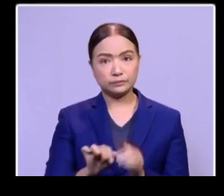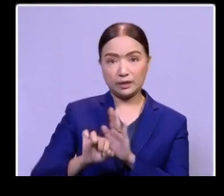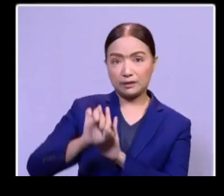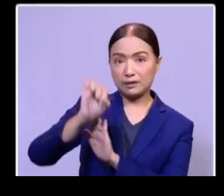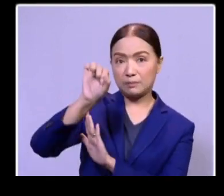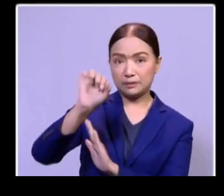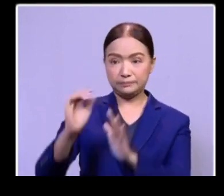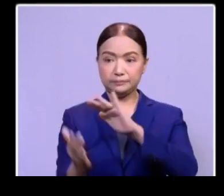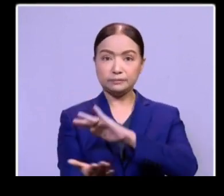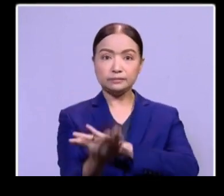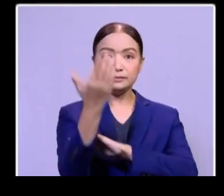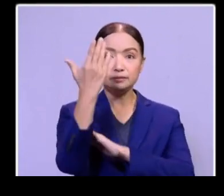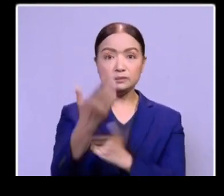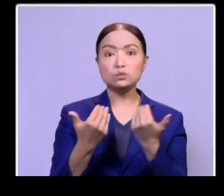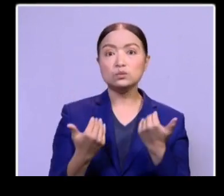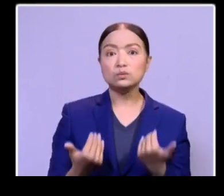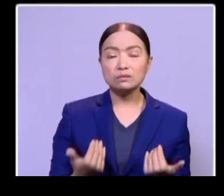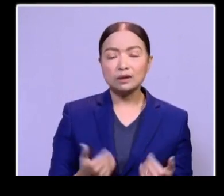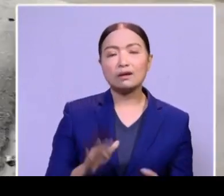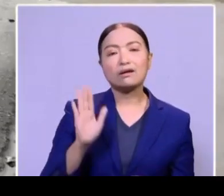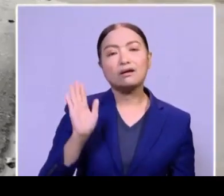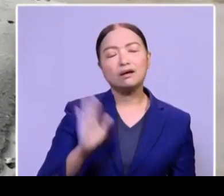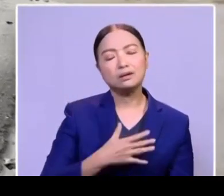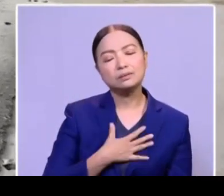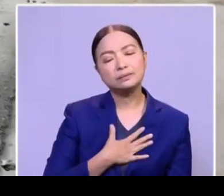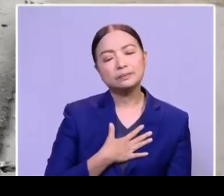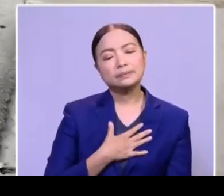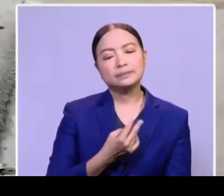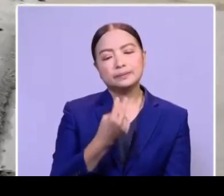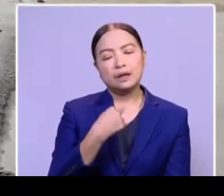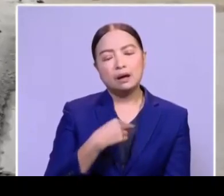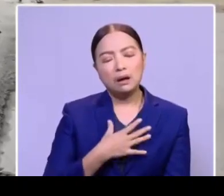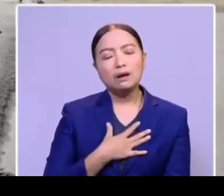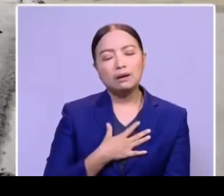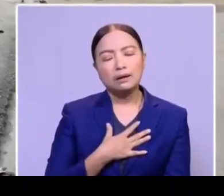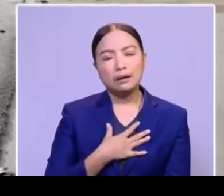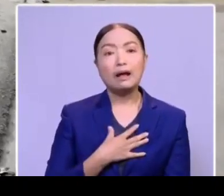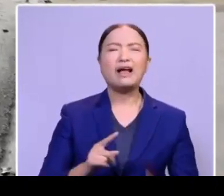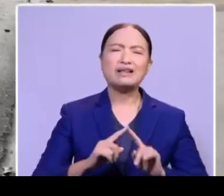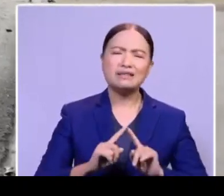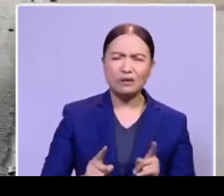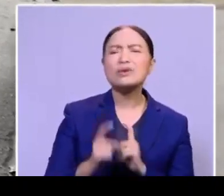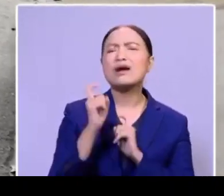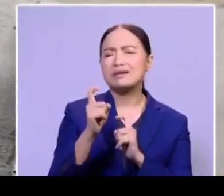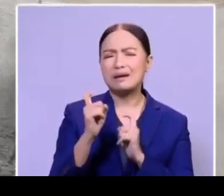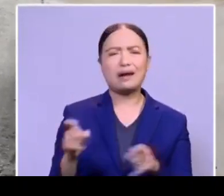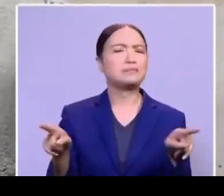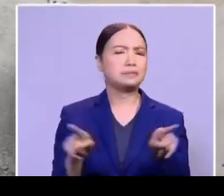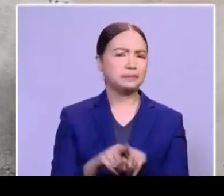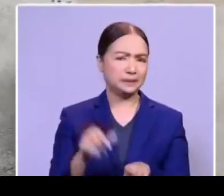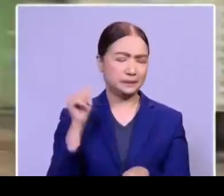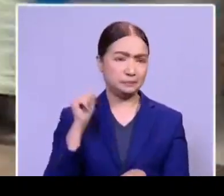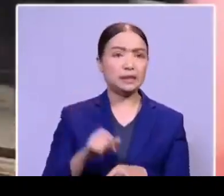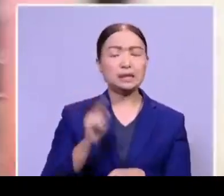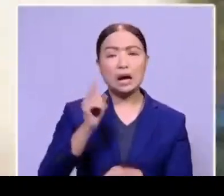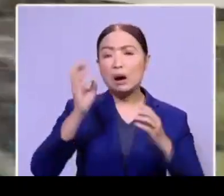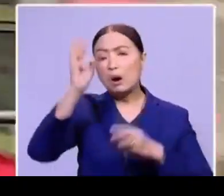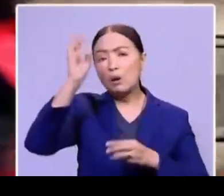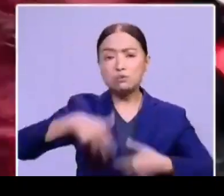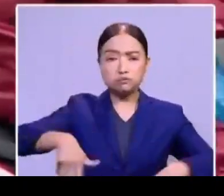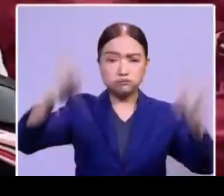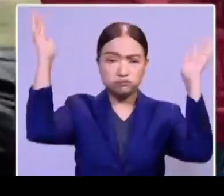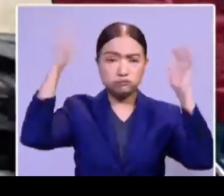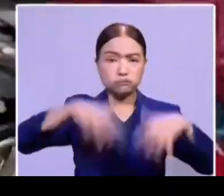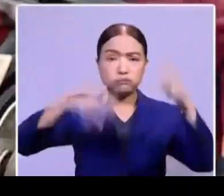านี้ฮะชาวเชียงใหม่ก็เรียกว่าพอจะหายใจได้เต็มปอดมากขึ้นแต่จริงๆก็ยังอันตรายอยู่ดีนะฮะถึงแม้ว่าจะมีฝนโปรยปลายล